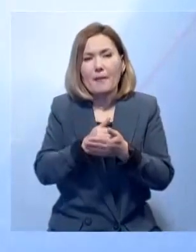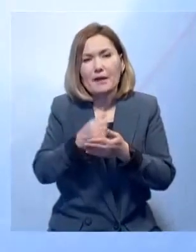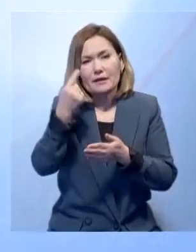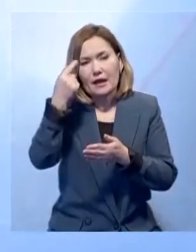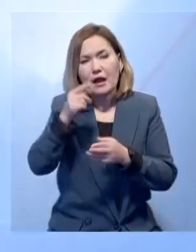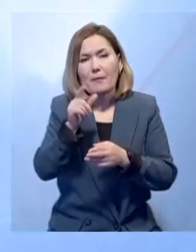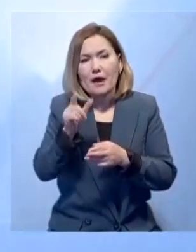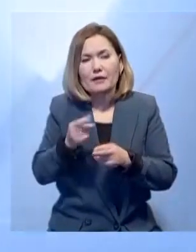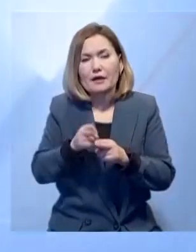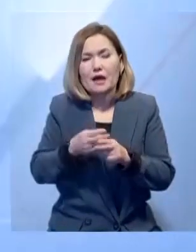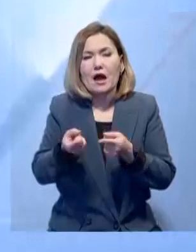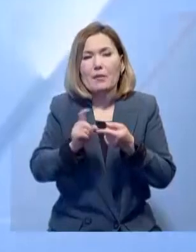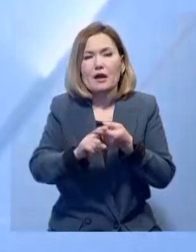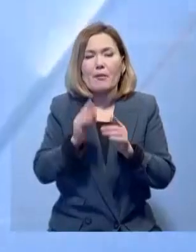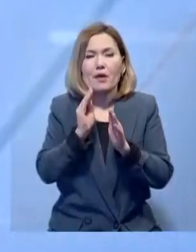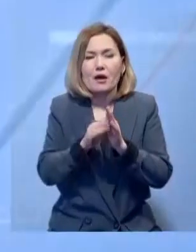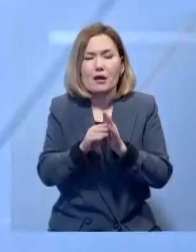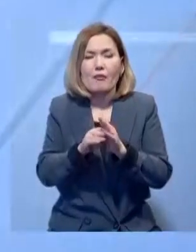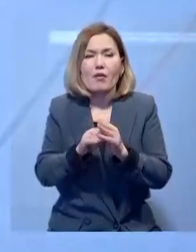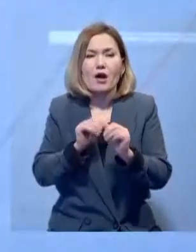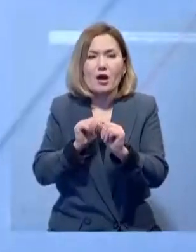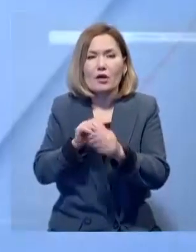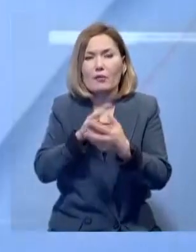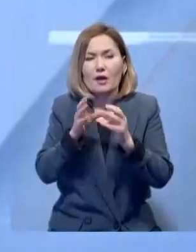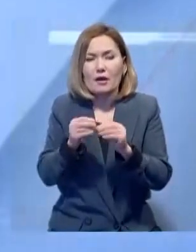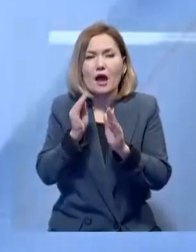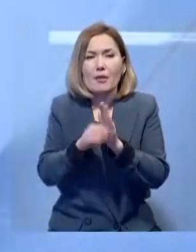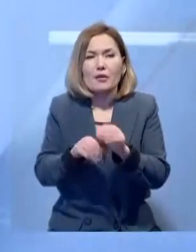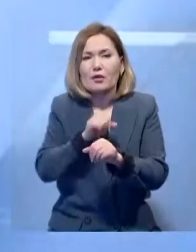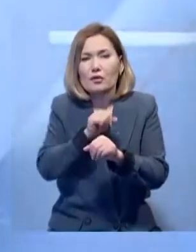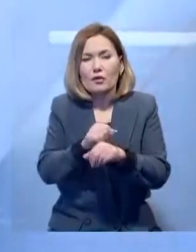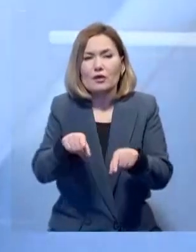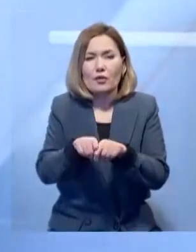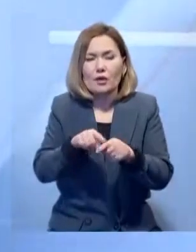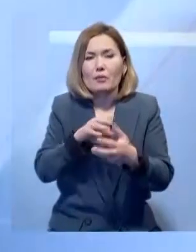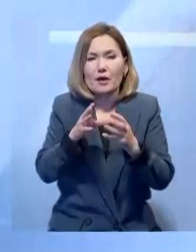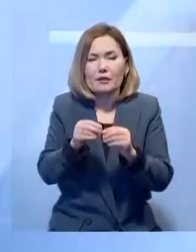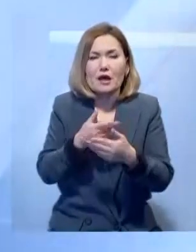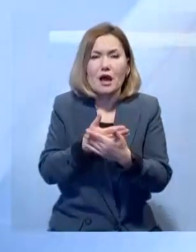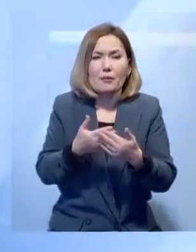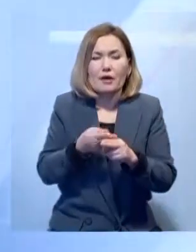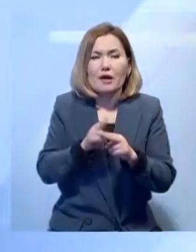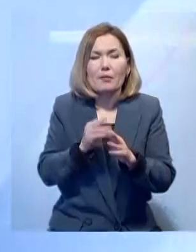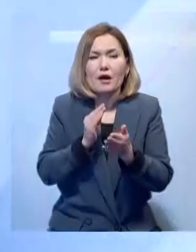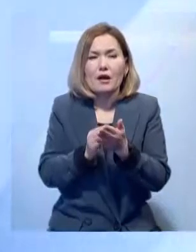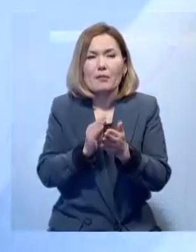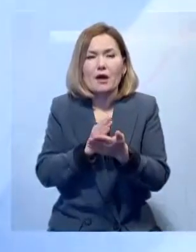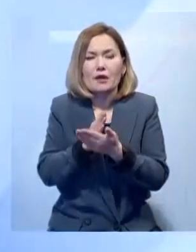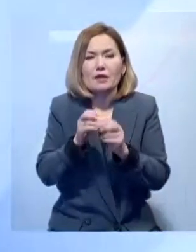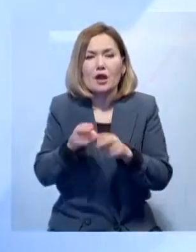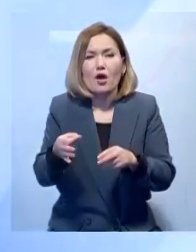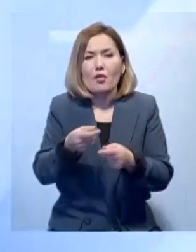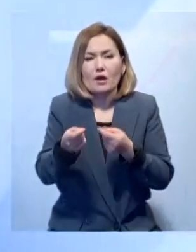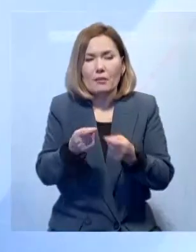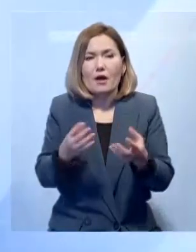идеясы адамдар арасында сыбайлас жемқорлықтың алдын алу, парақорлықтың зардабын көрсету. Іс-шараны өңірдегі антикор қызметі мен облыс